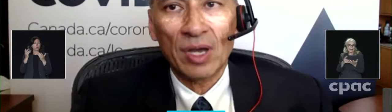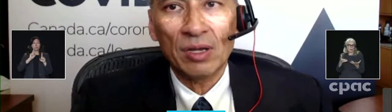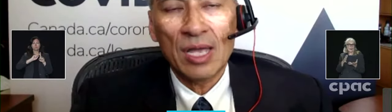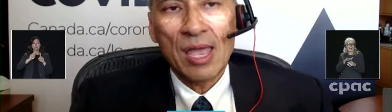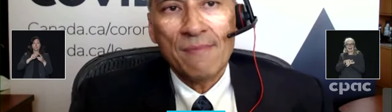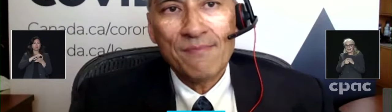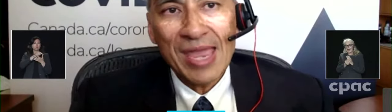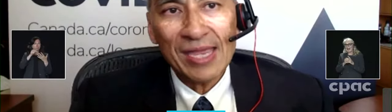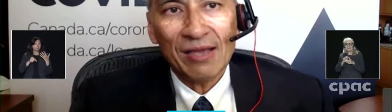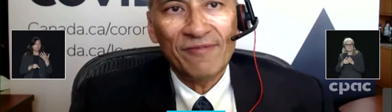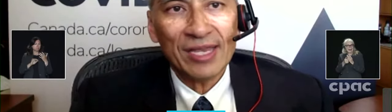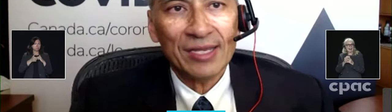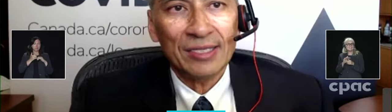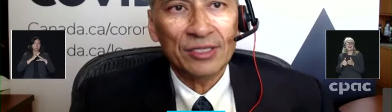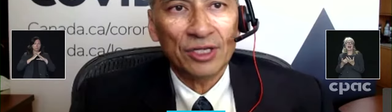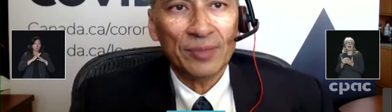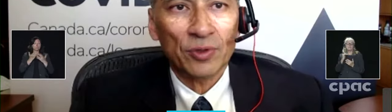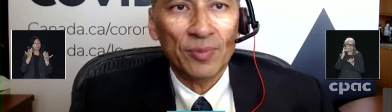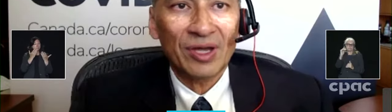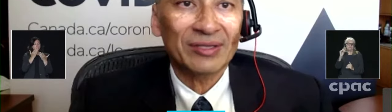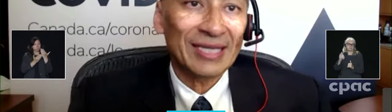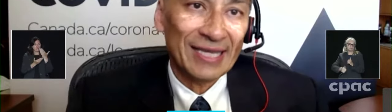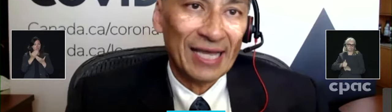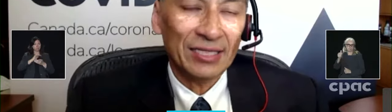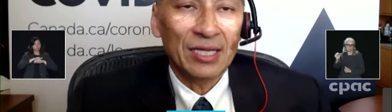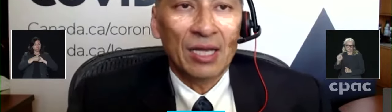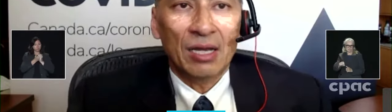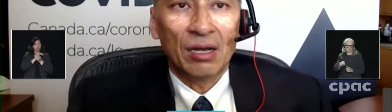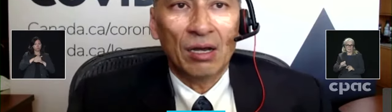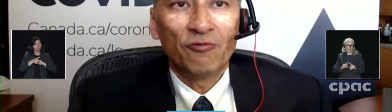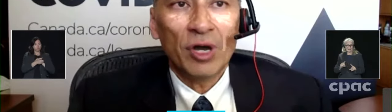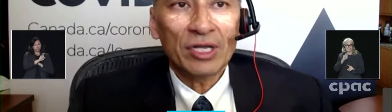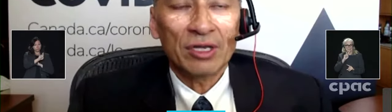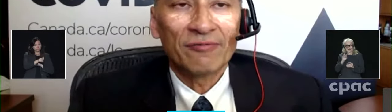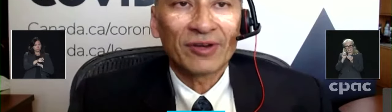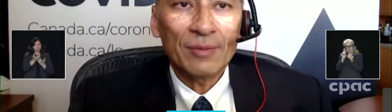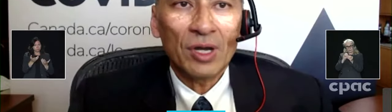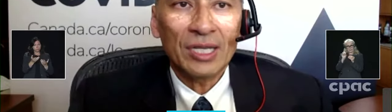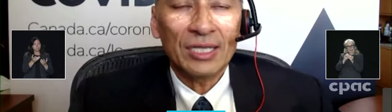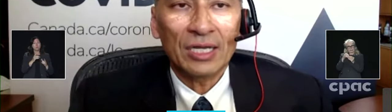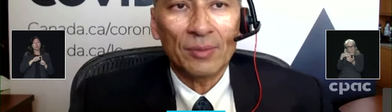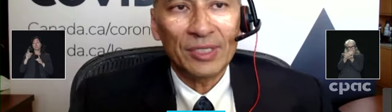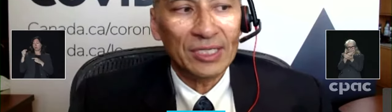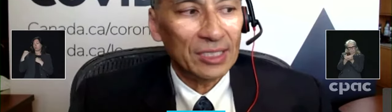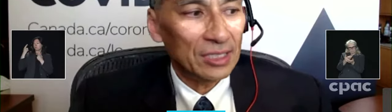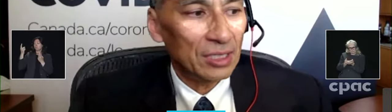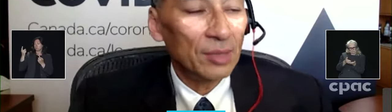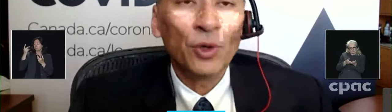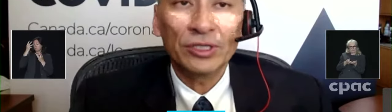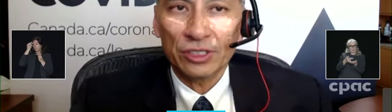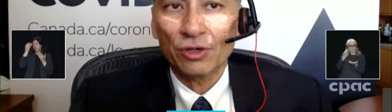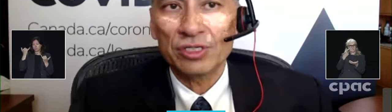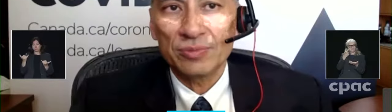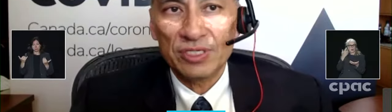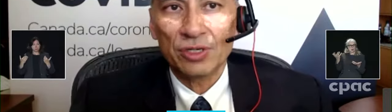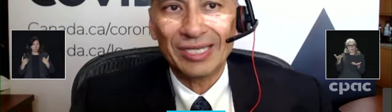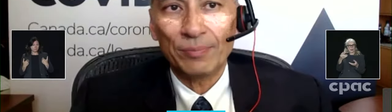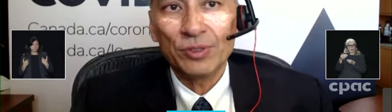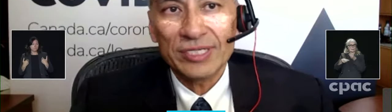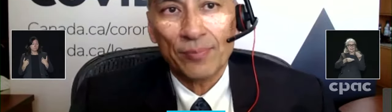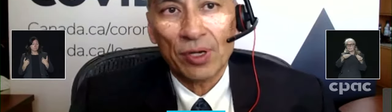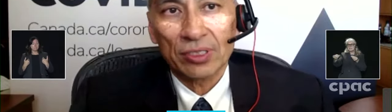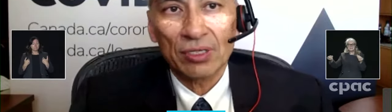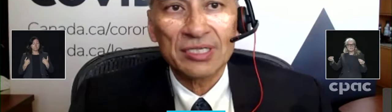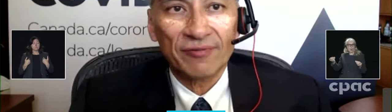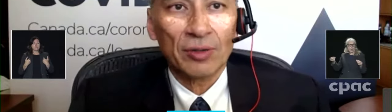mains fréquemment. Mais avec les données probantes à date, on voit que vraiment le mode de transmission